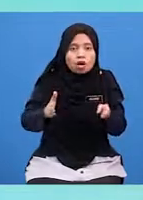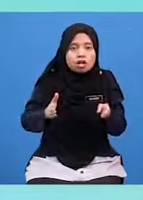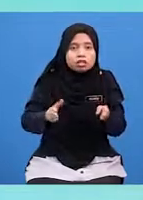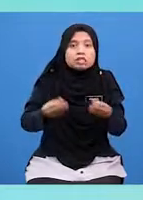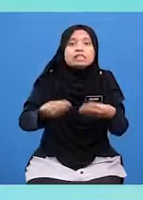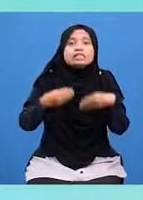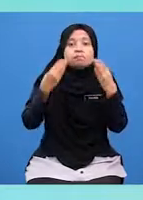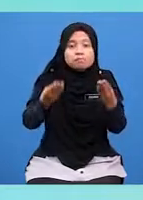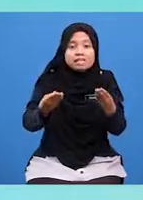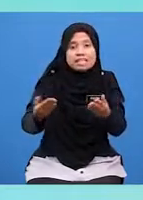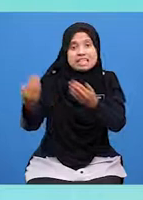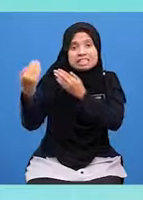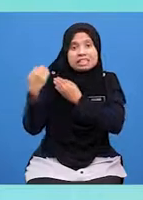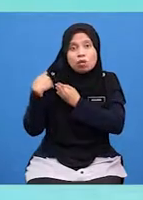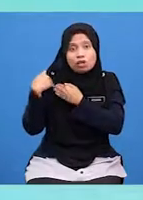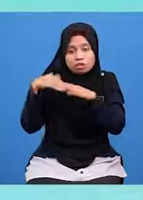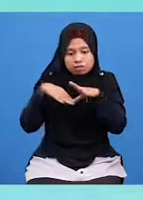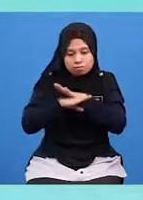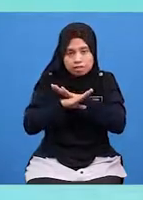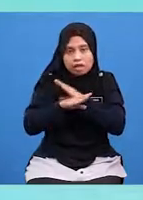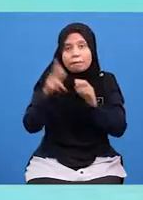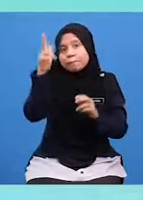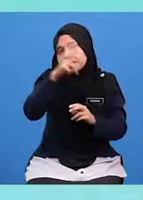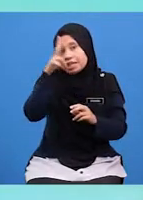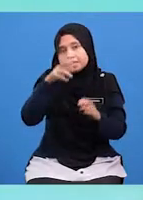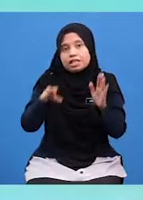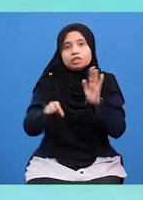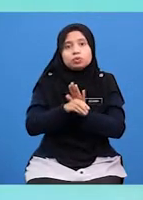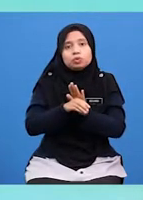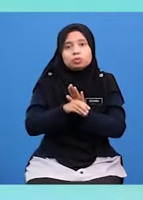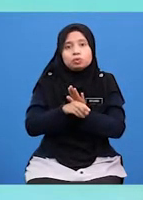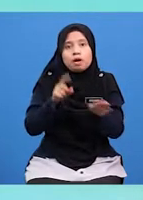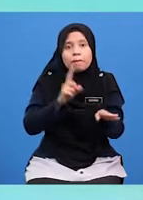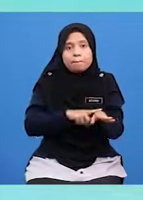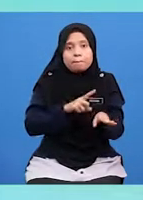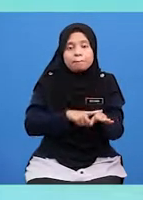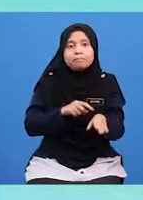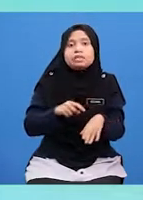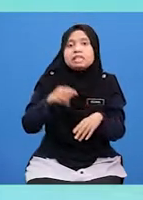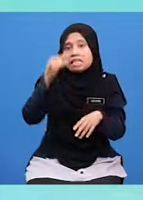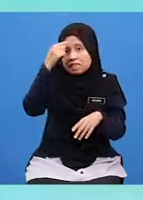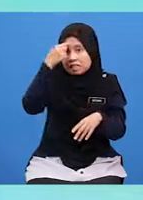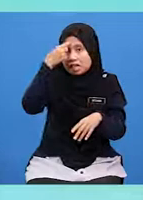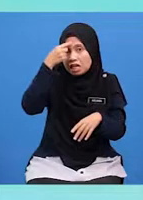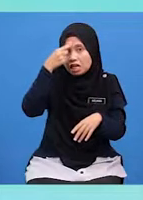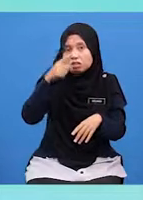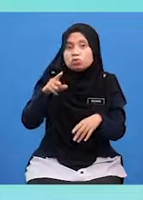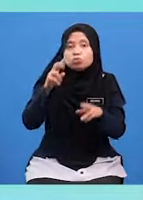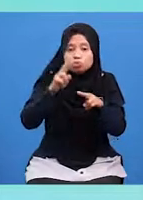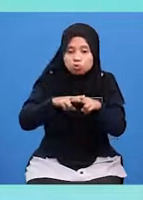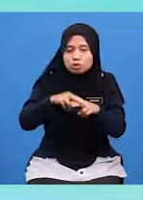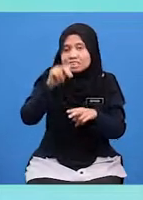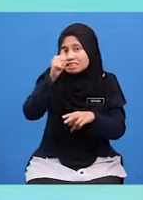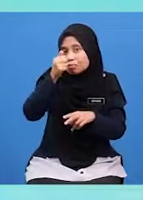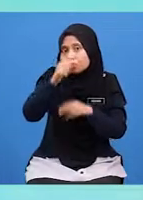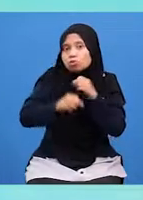dengan diberikan jawatan utama dalam kerajaan. Contohnya, ketika berada di India, beliau